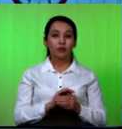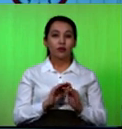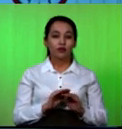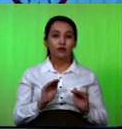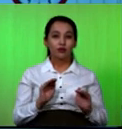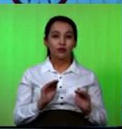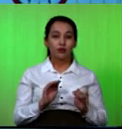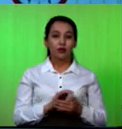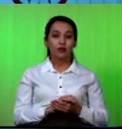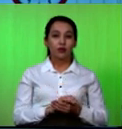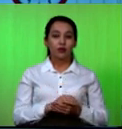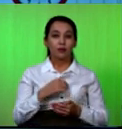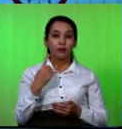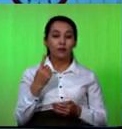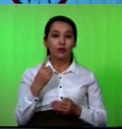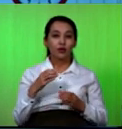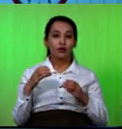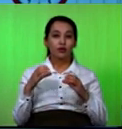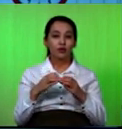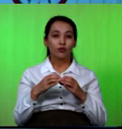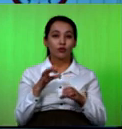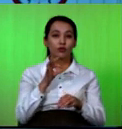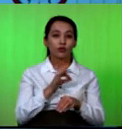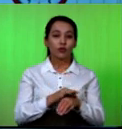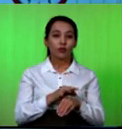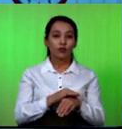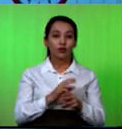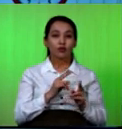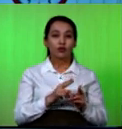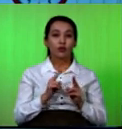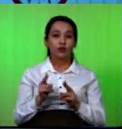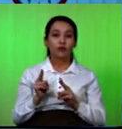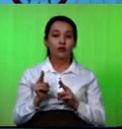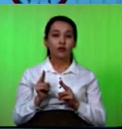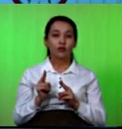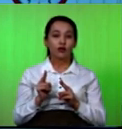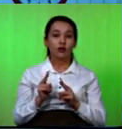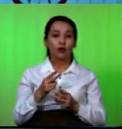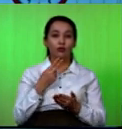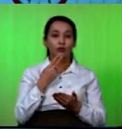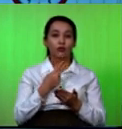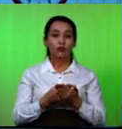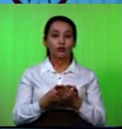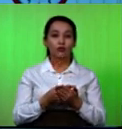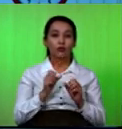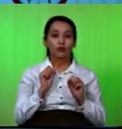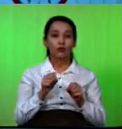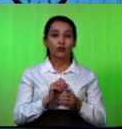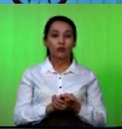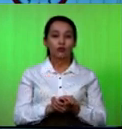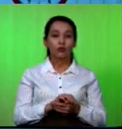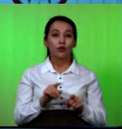o'quvchilar, demak, birinchi guruhdagi soatlarimizda ketma-ketlik hosil bo'lgan. Siz ham xuddi shu